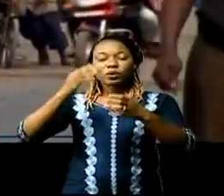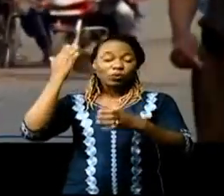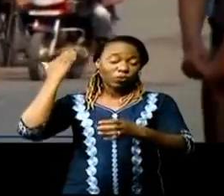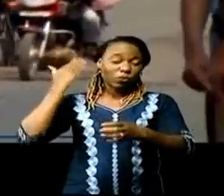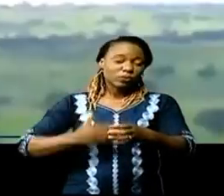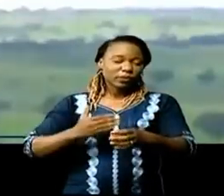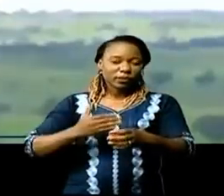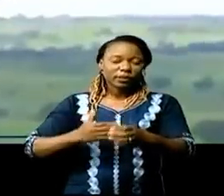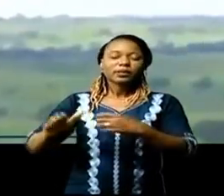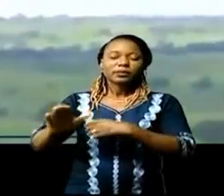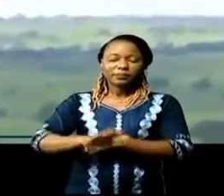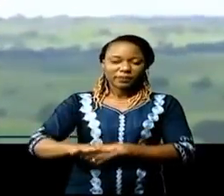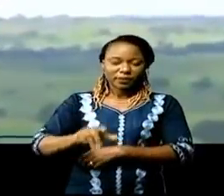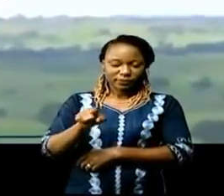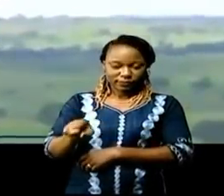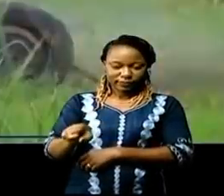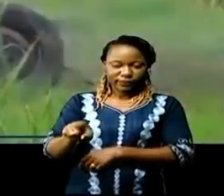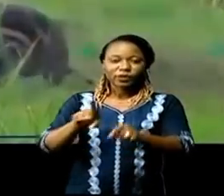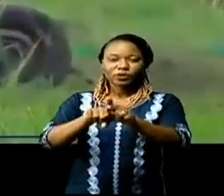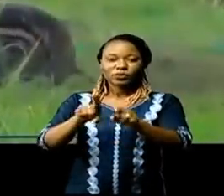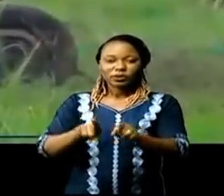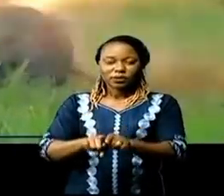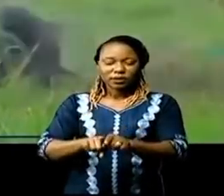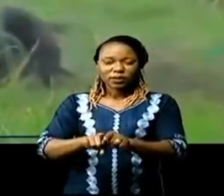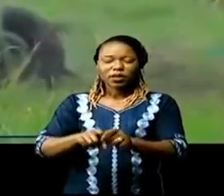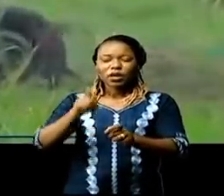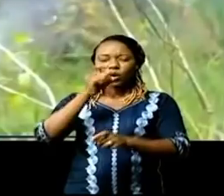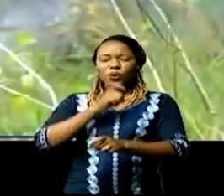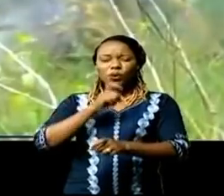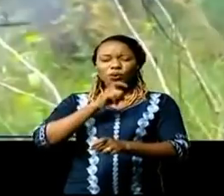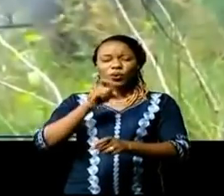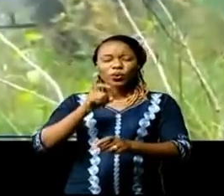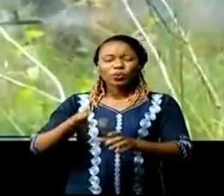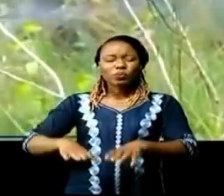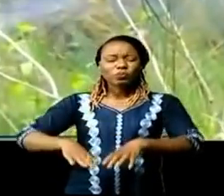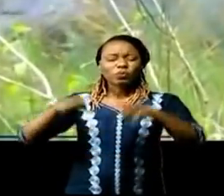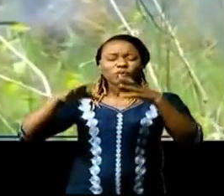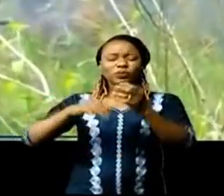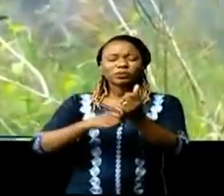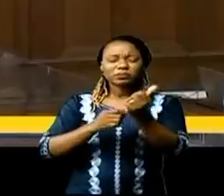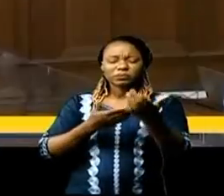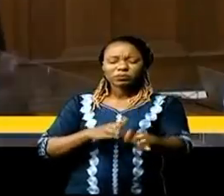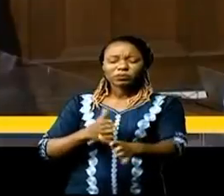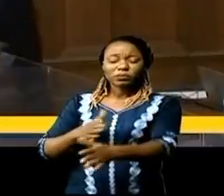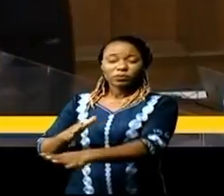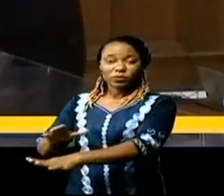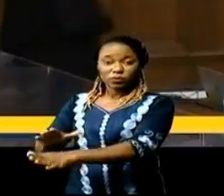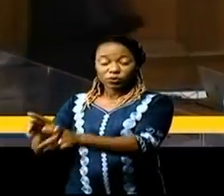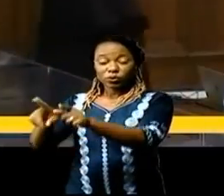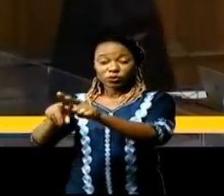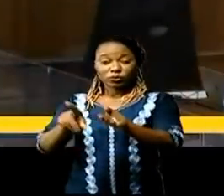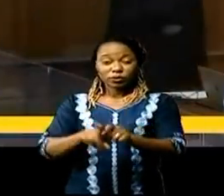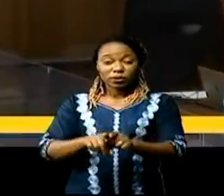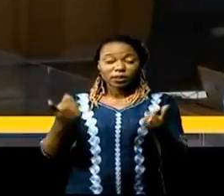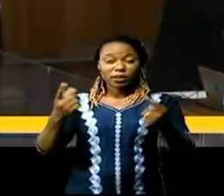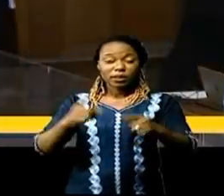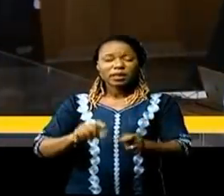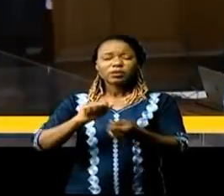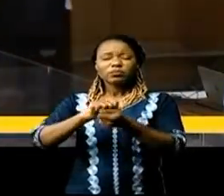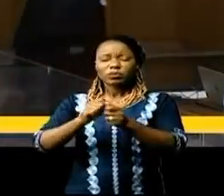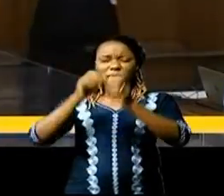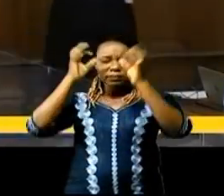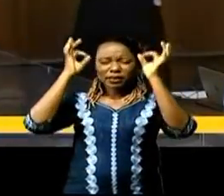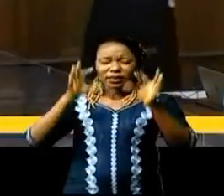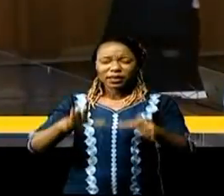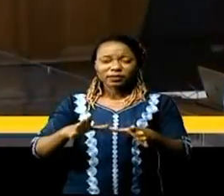forces rebelles. La RDC était en feu, faisant plusieurs centaines de milliers de morts. Au regard de la gravité des faits, la